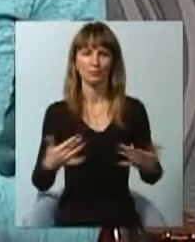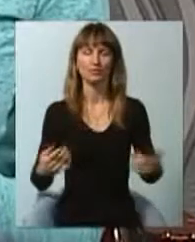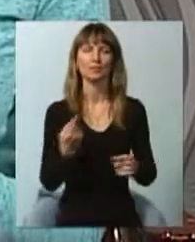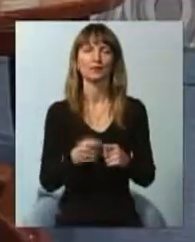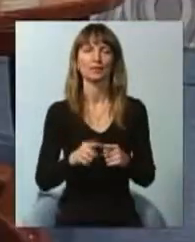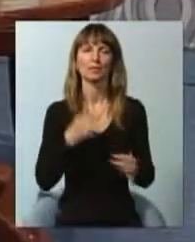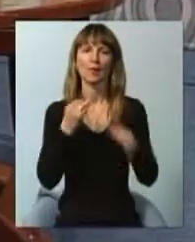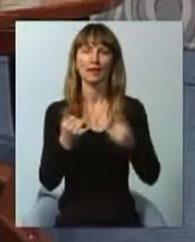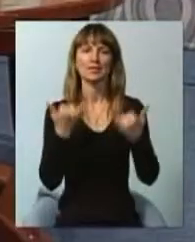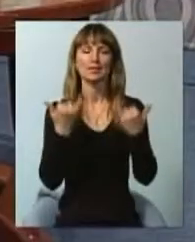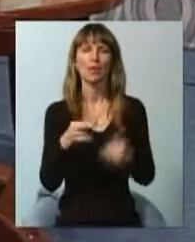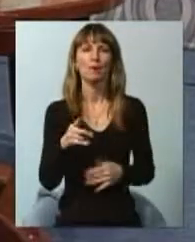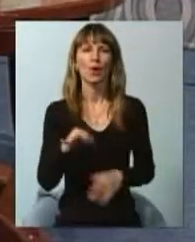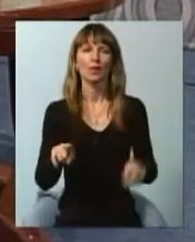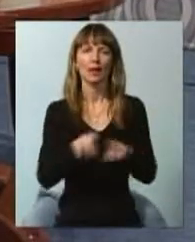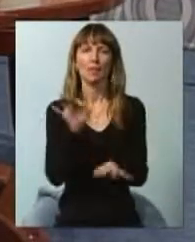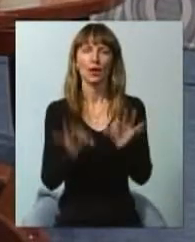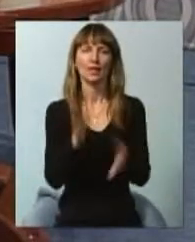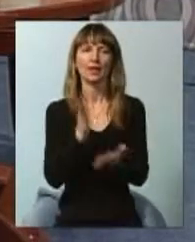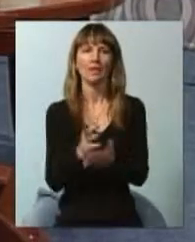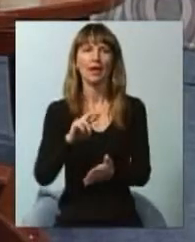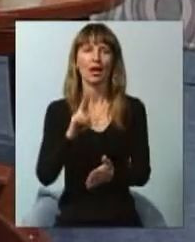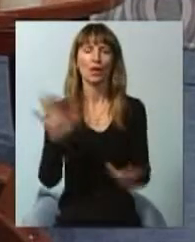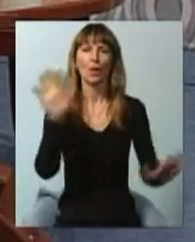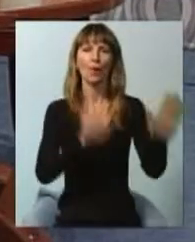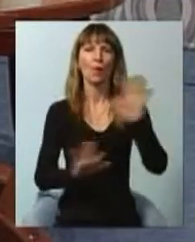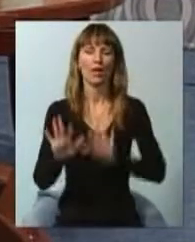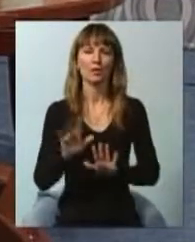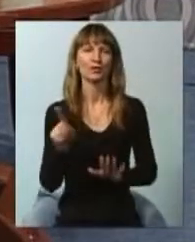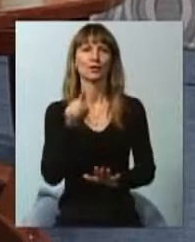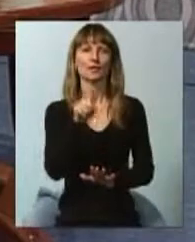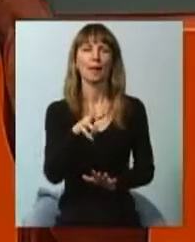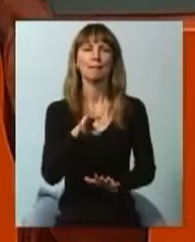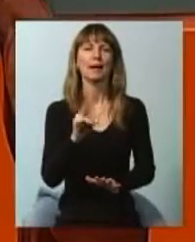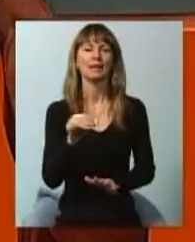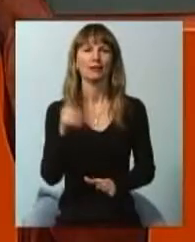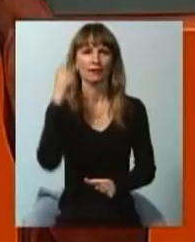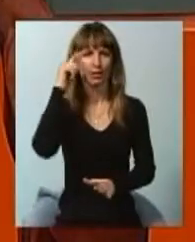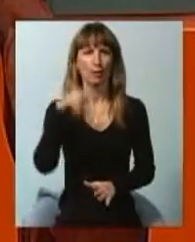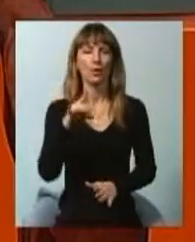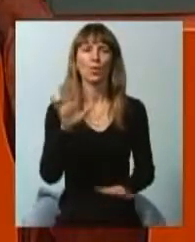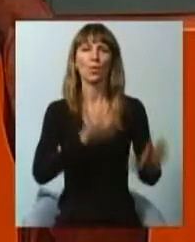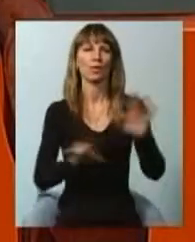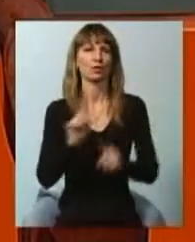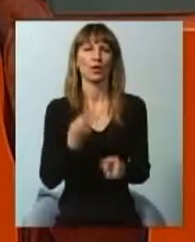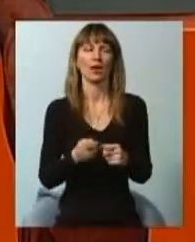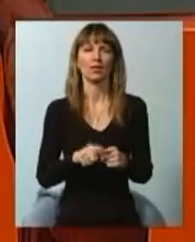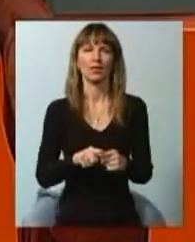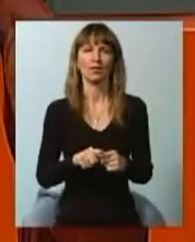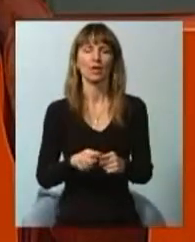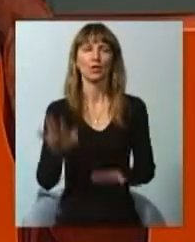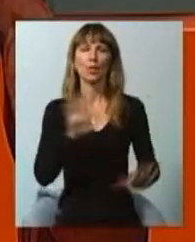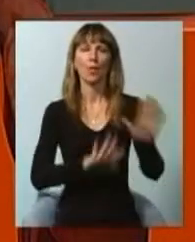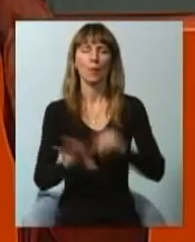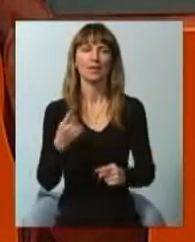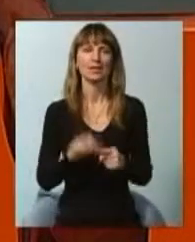Тож, проговоримо зараз про таке природне явище, як туман. Що тобі, Микитко, відомо про туман? Що це таке взагалі? Туман